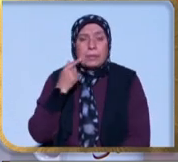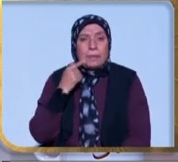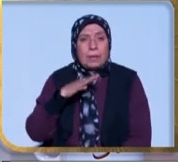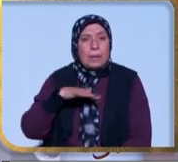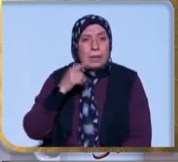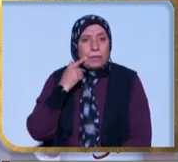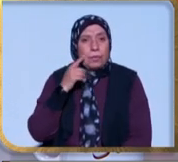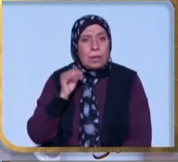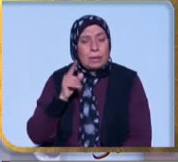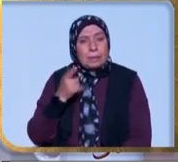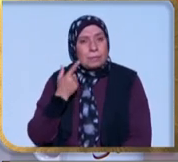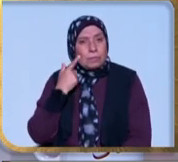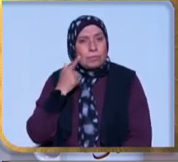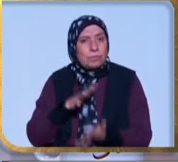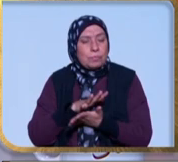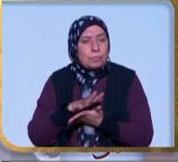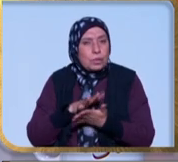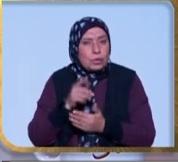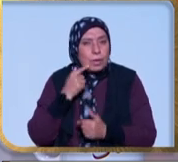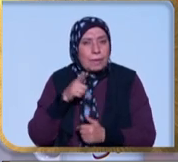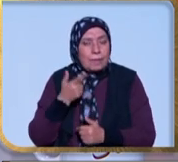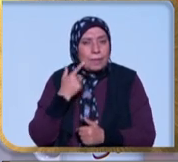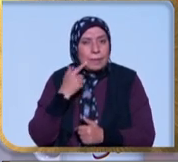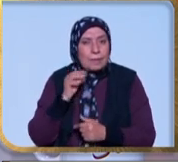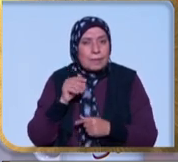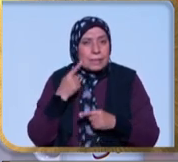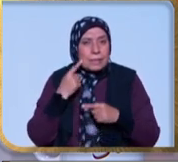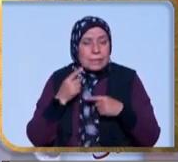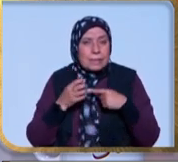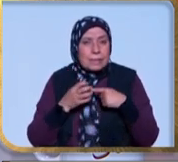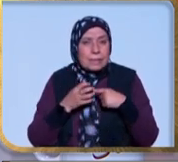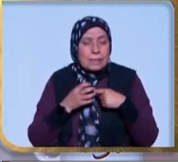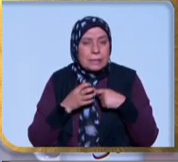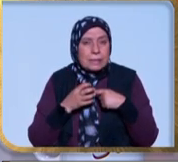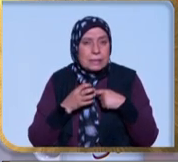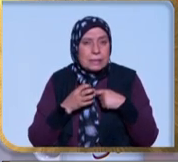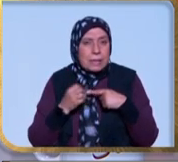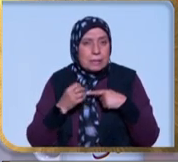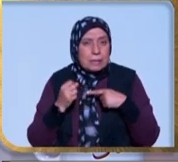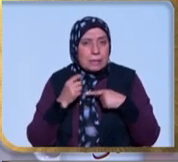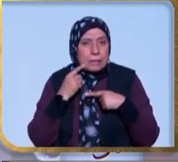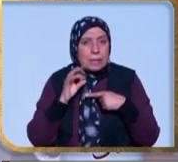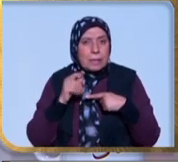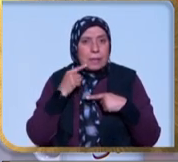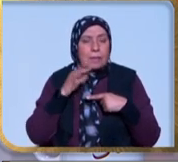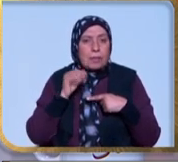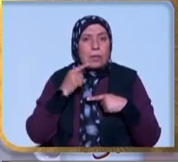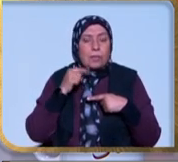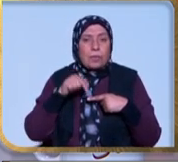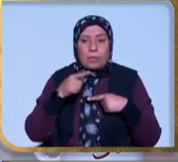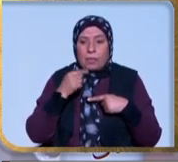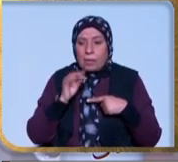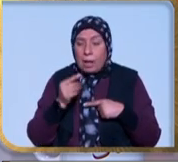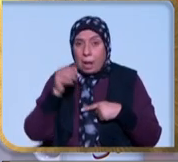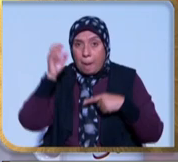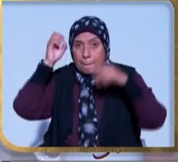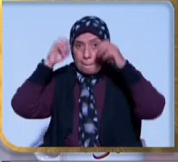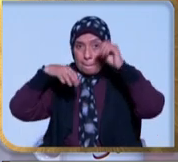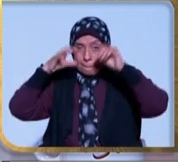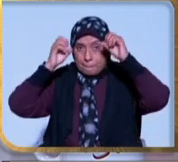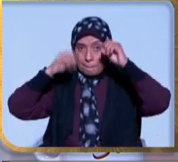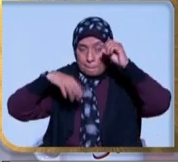وعن بساتينهم، فالنقص ده أدى أثر على إنتاج الثمرات، يعني ابتلاهم بنقص